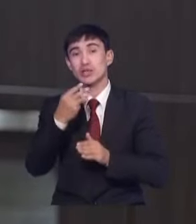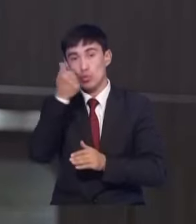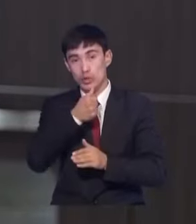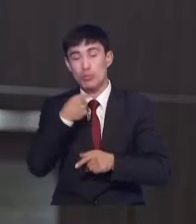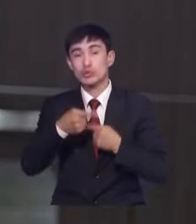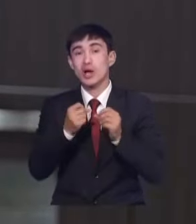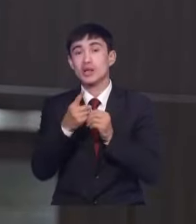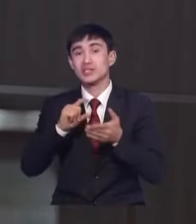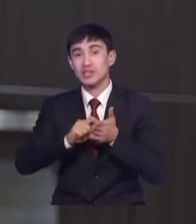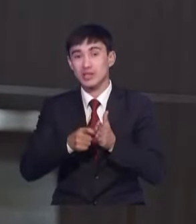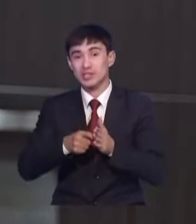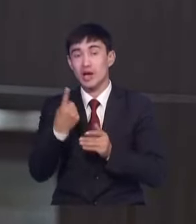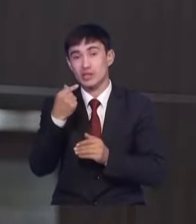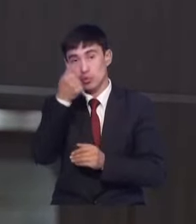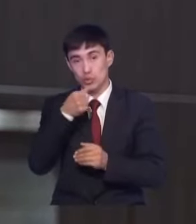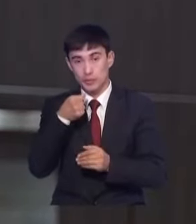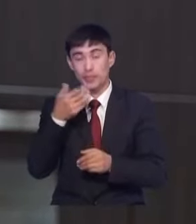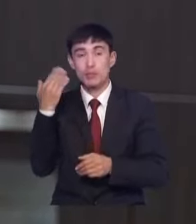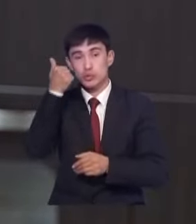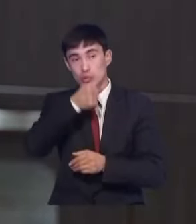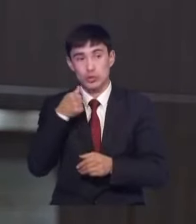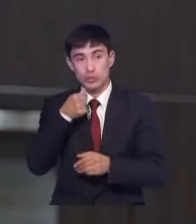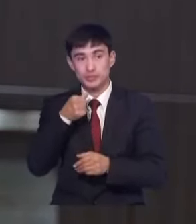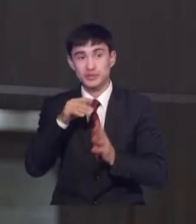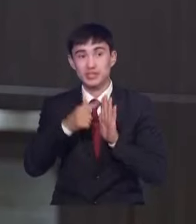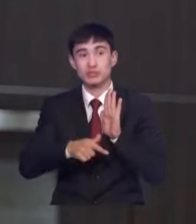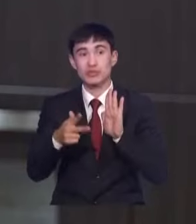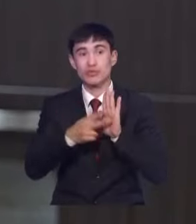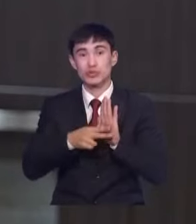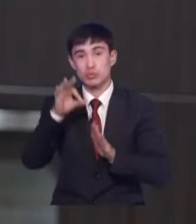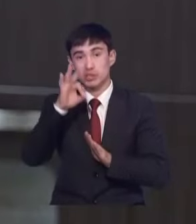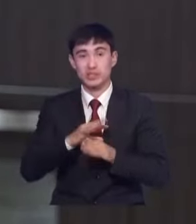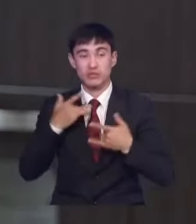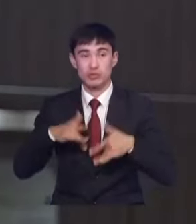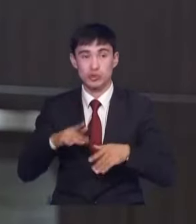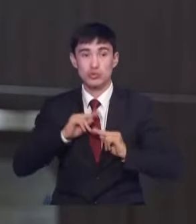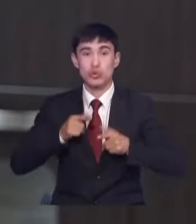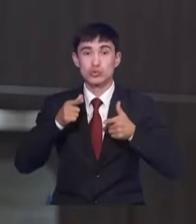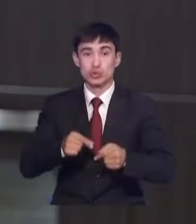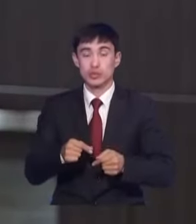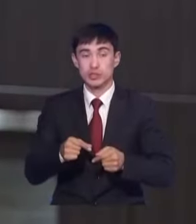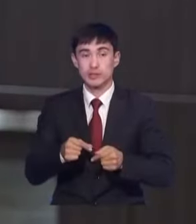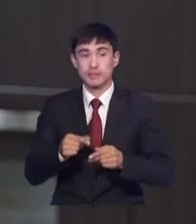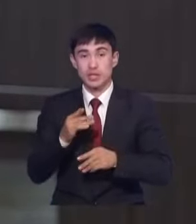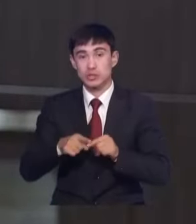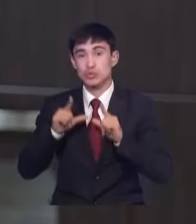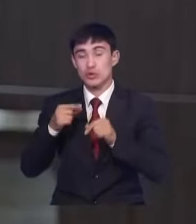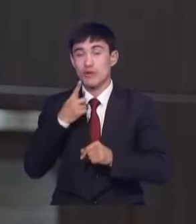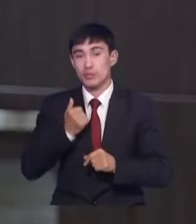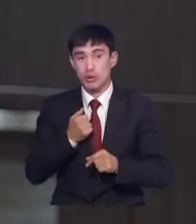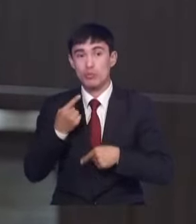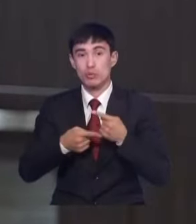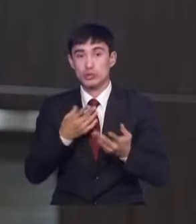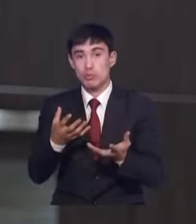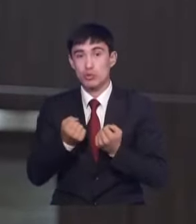года после одиннадцатого всего год в прошлом учебном году 78% выпускников трудоустроить часть ушла в армию